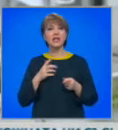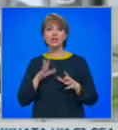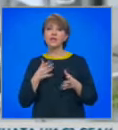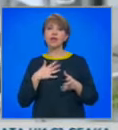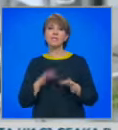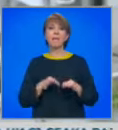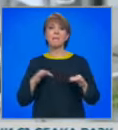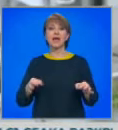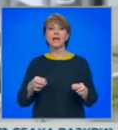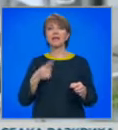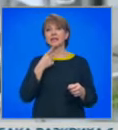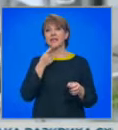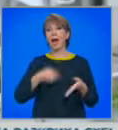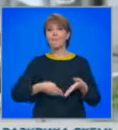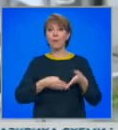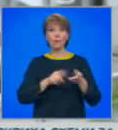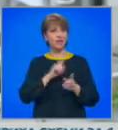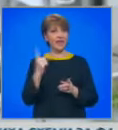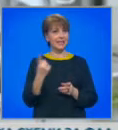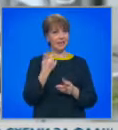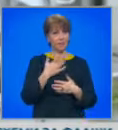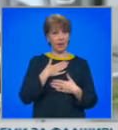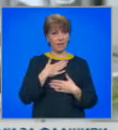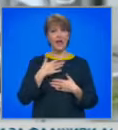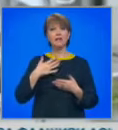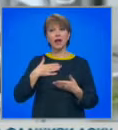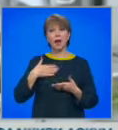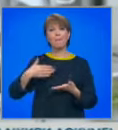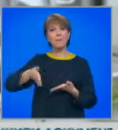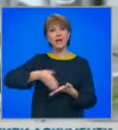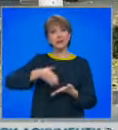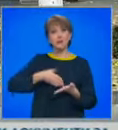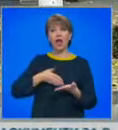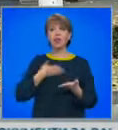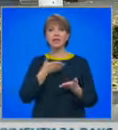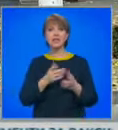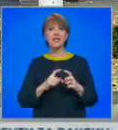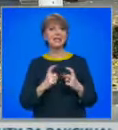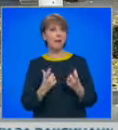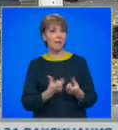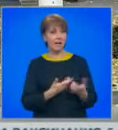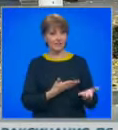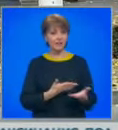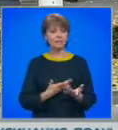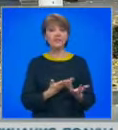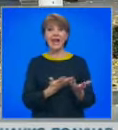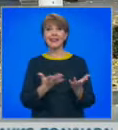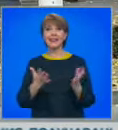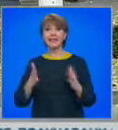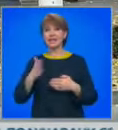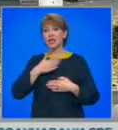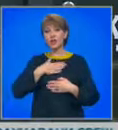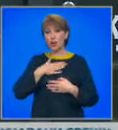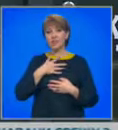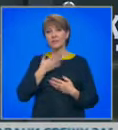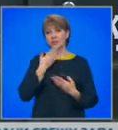съответните мерки за помощ. Не само към нас, а и към нашите персонали, към техните семейства. Десетки собственици на заведения в страната са